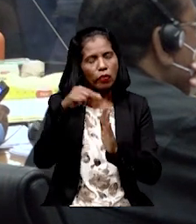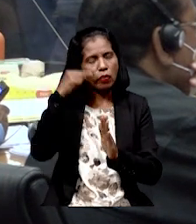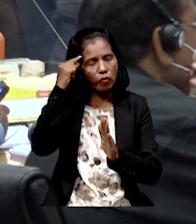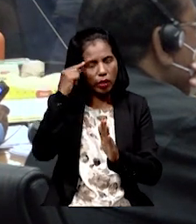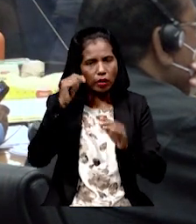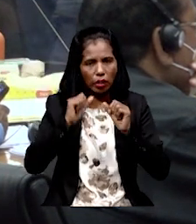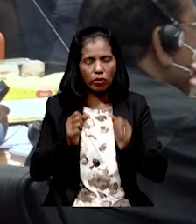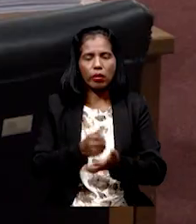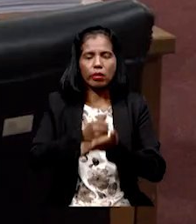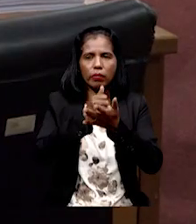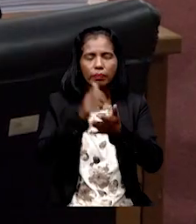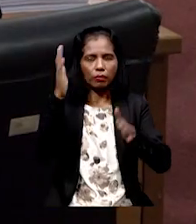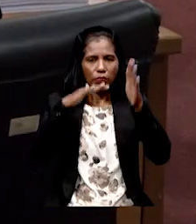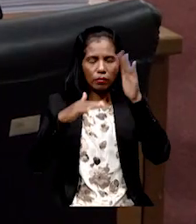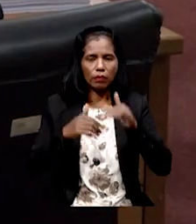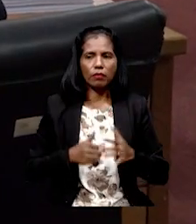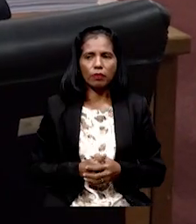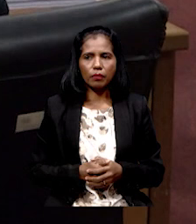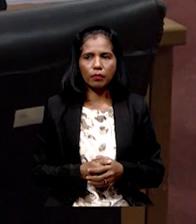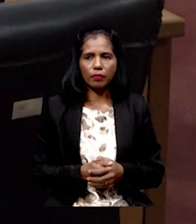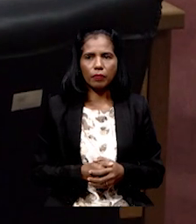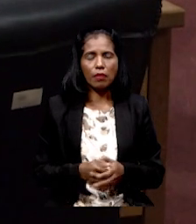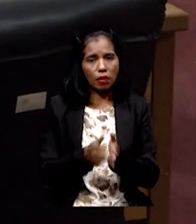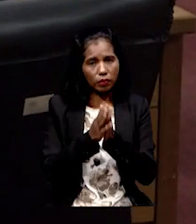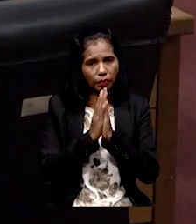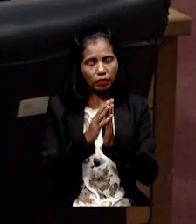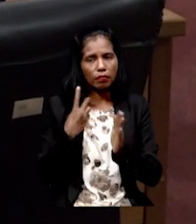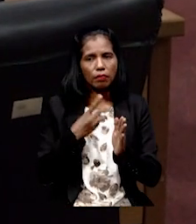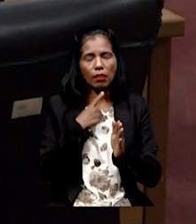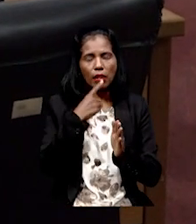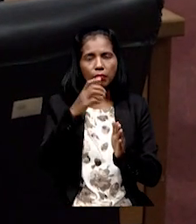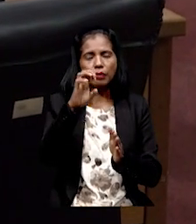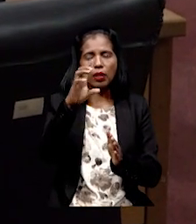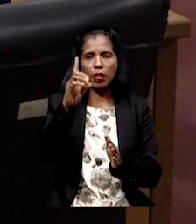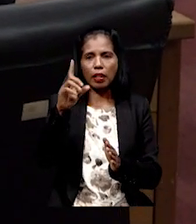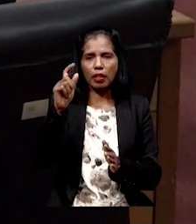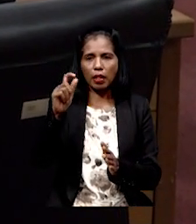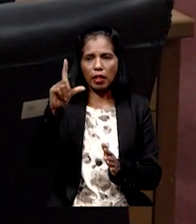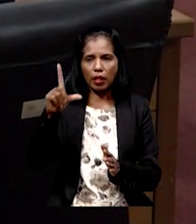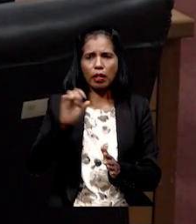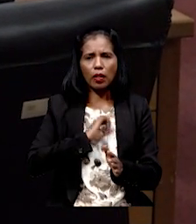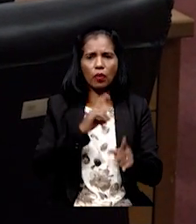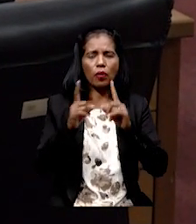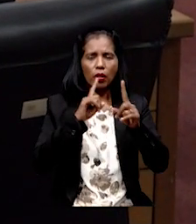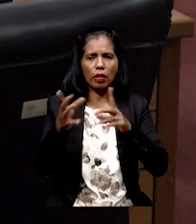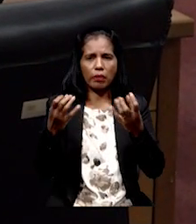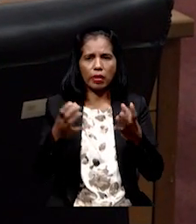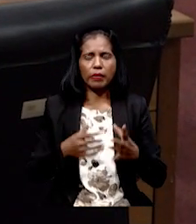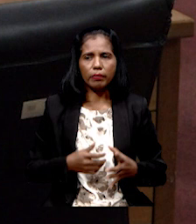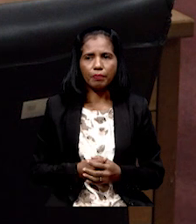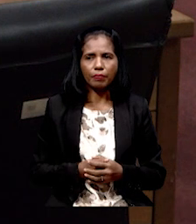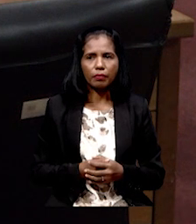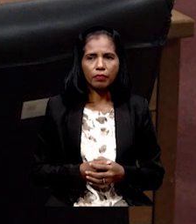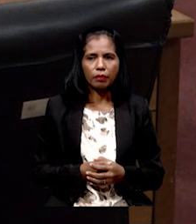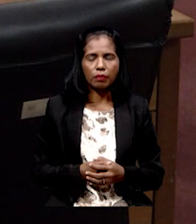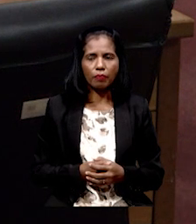ne. Husu per ita tatole ba EDTL, maski hau kolea direta dala barakona. Eletricidade hahu